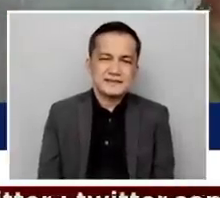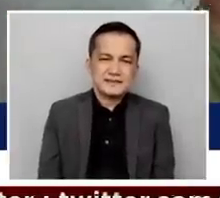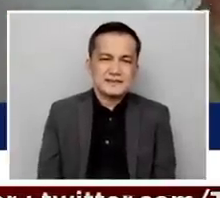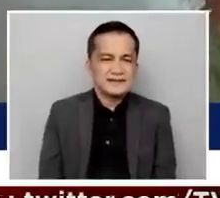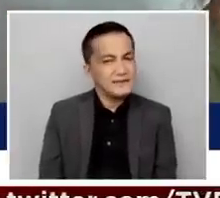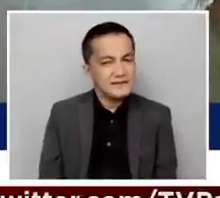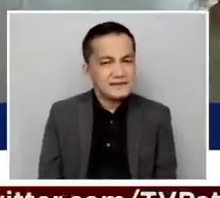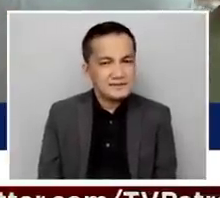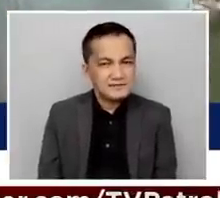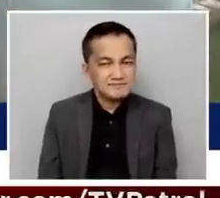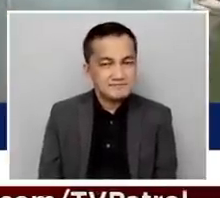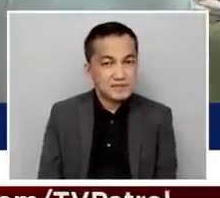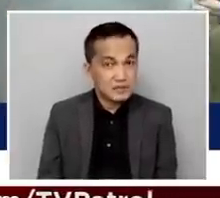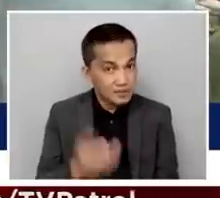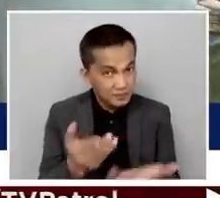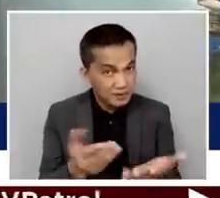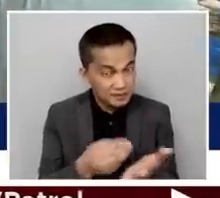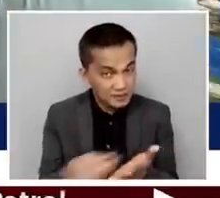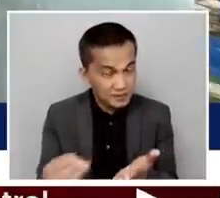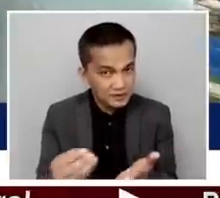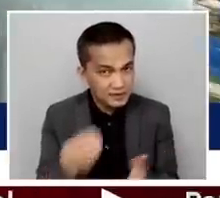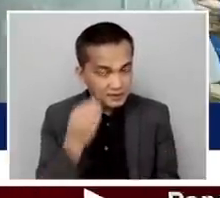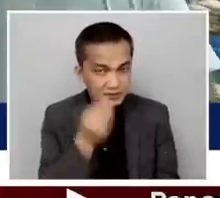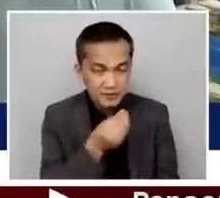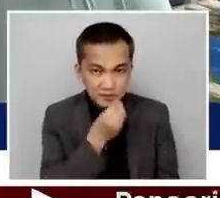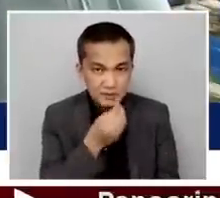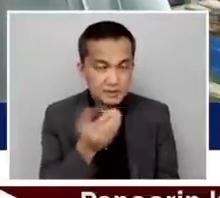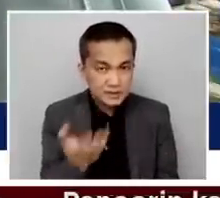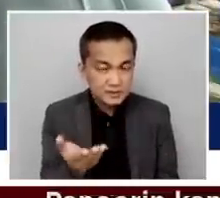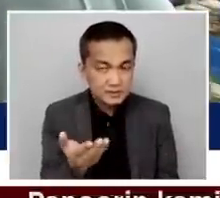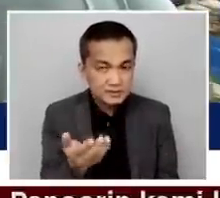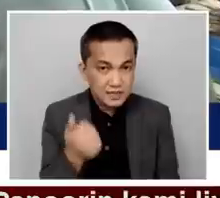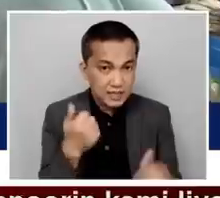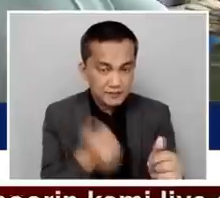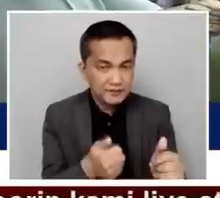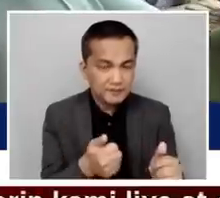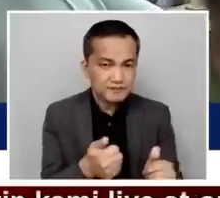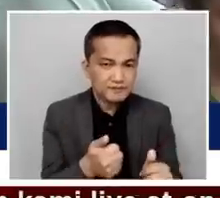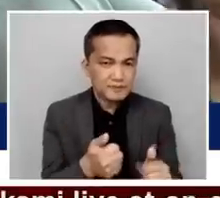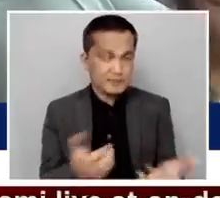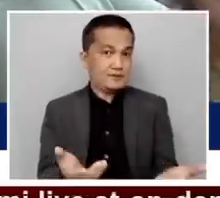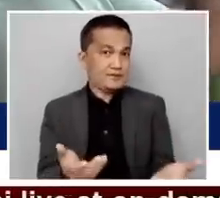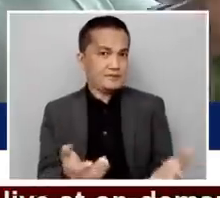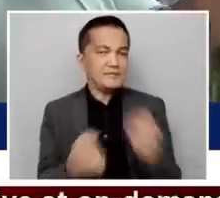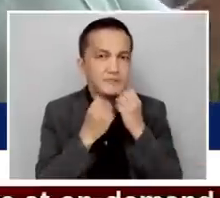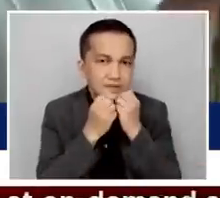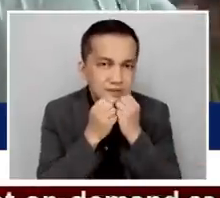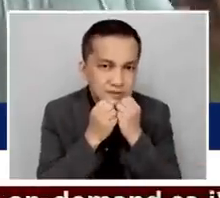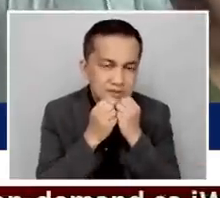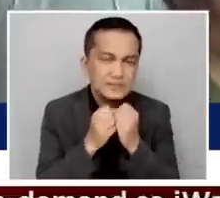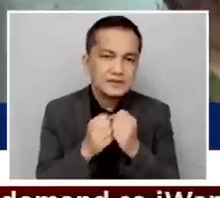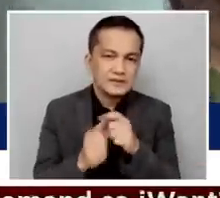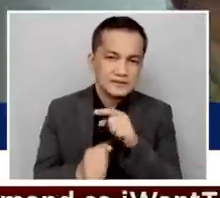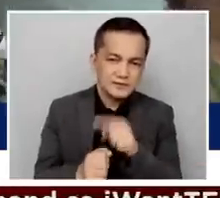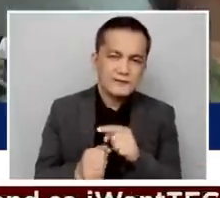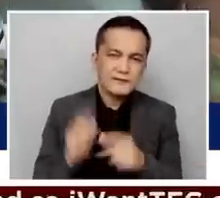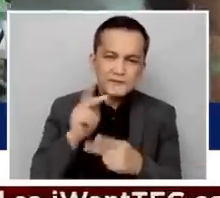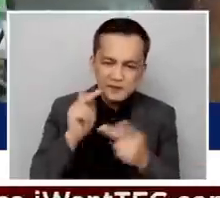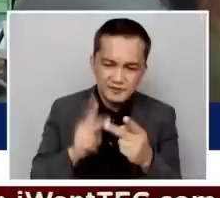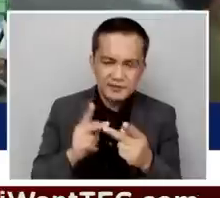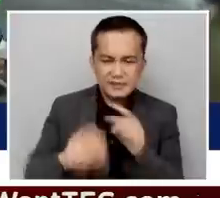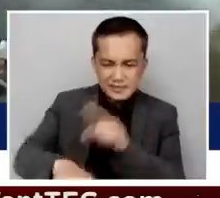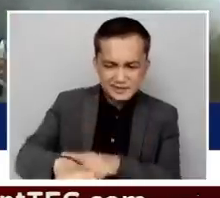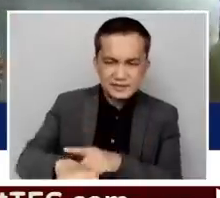Sa mga bibili pa lang ho ng bulaklak at sa mga hahabol, ito po, pero nagtitipid. Ito po ang perfect time na bumili